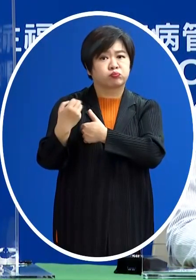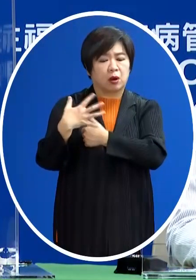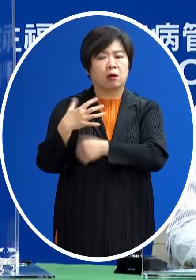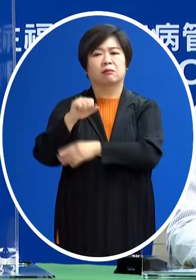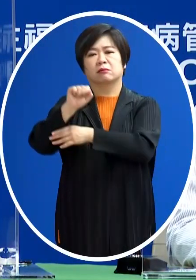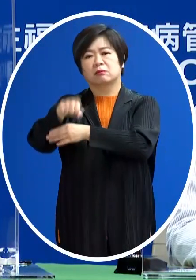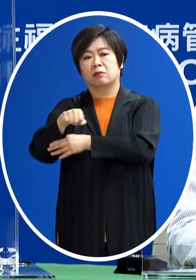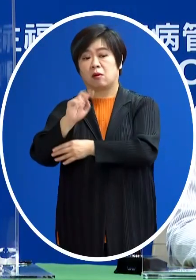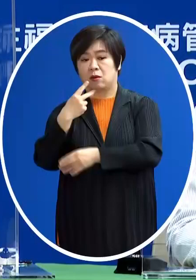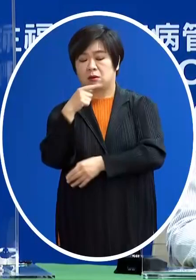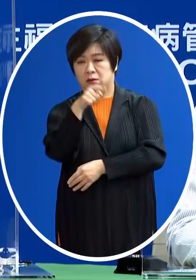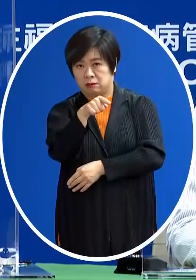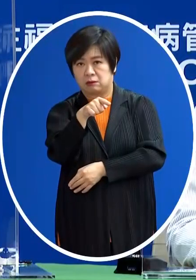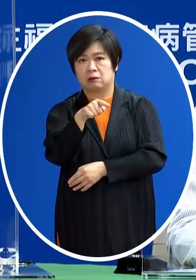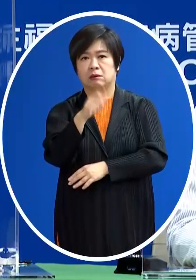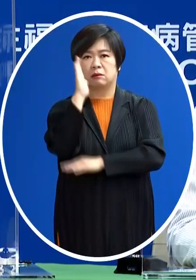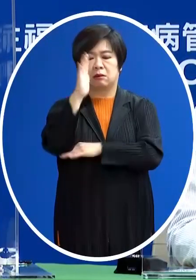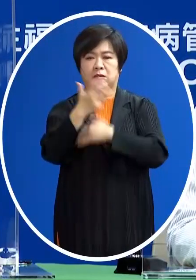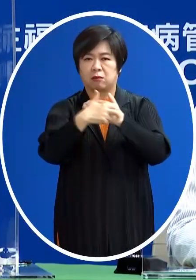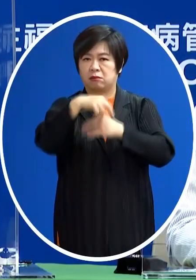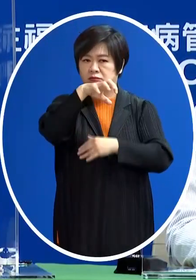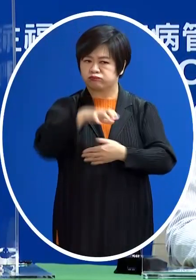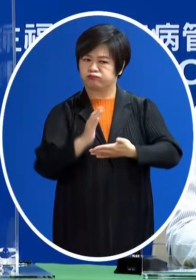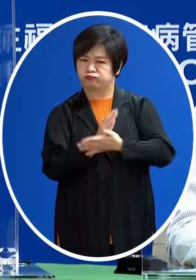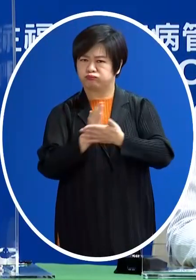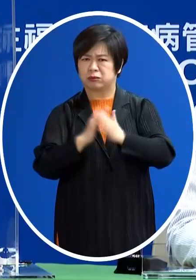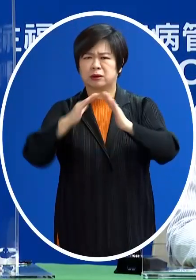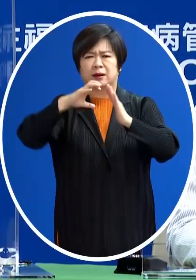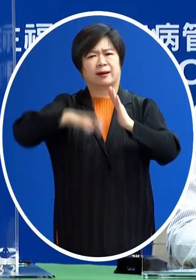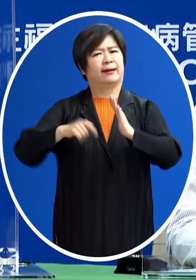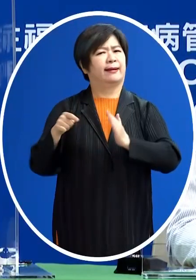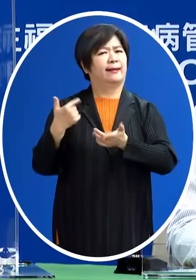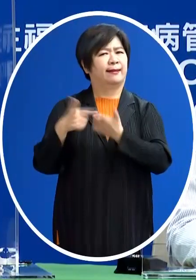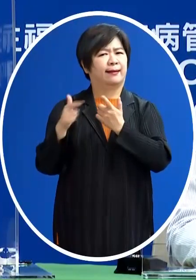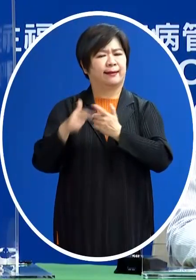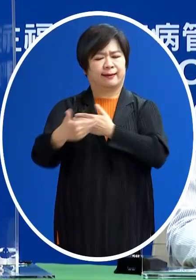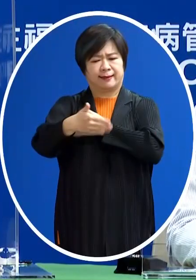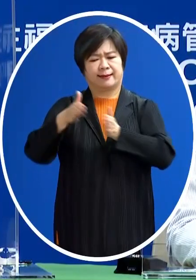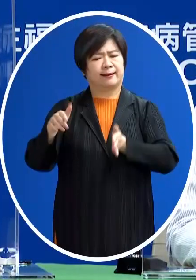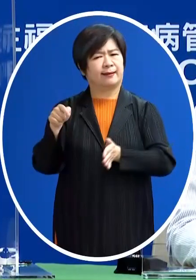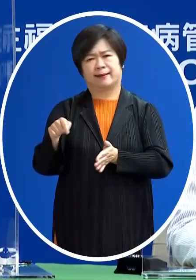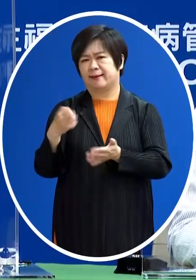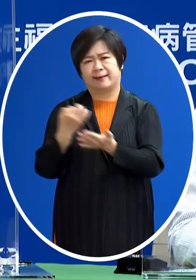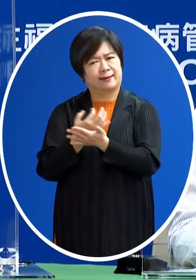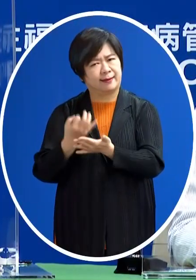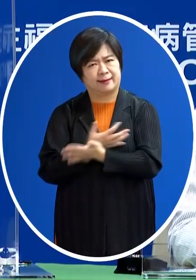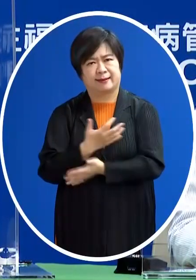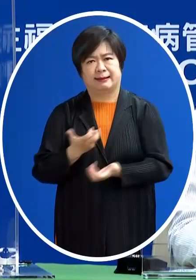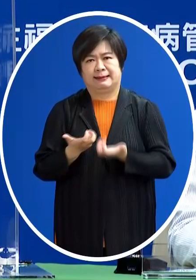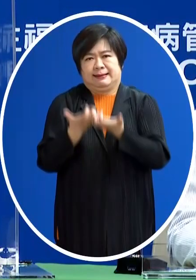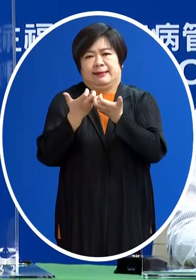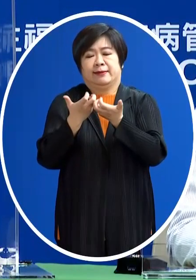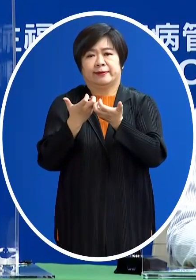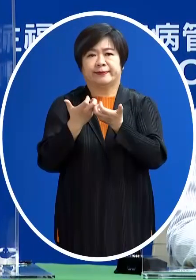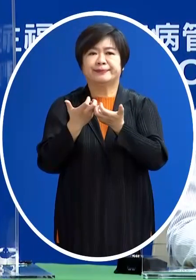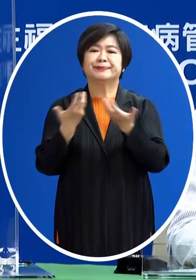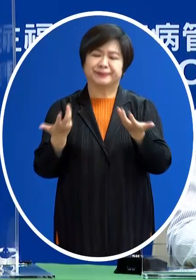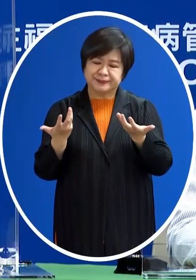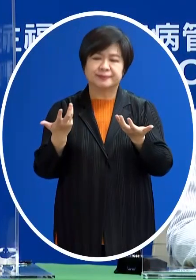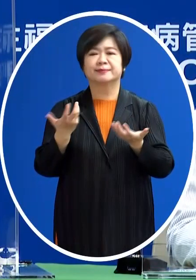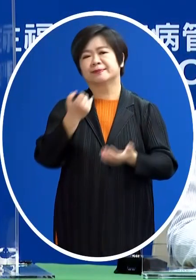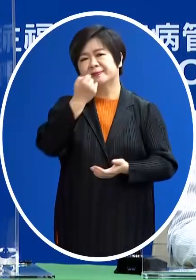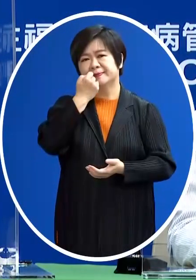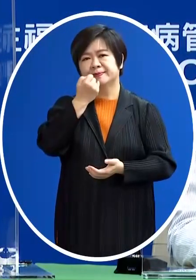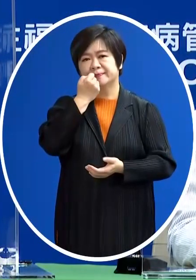或者地方政府认为他卫生单位有评估家中不适合这样的一人一室的情况下，那可